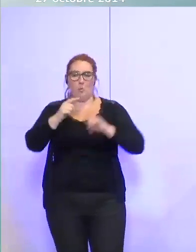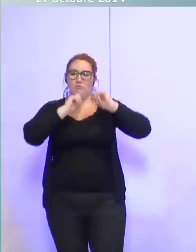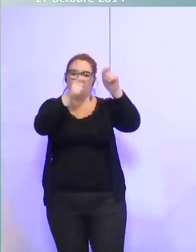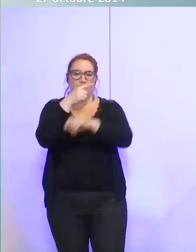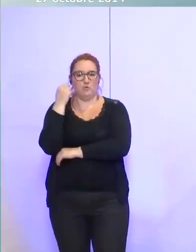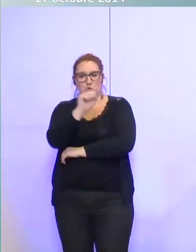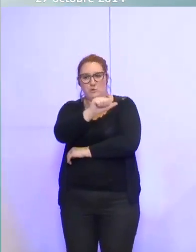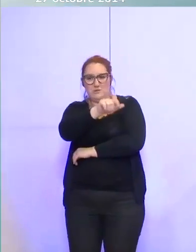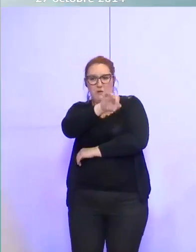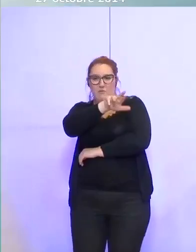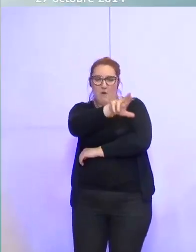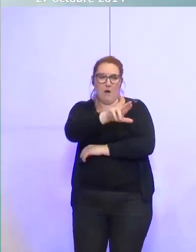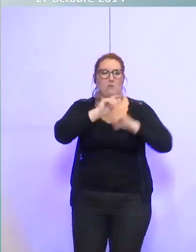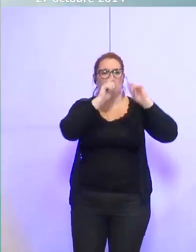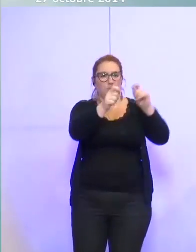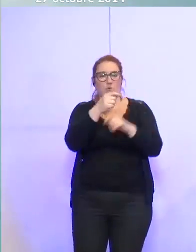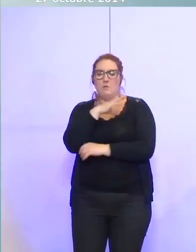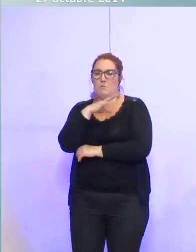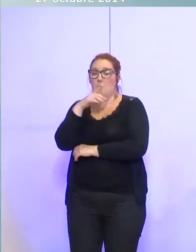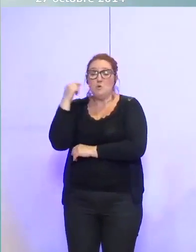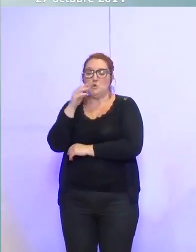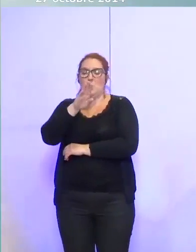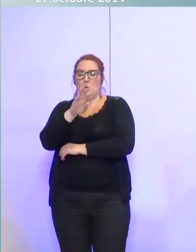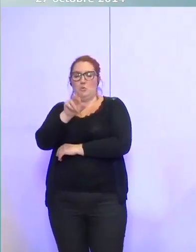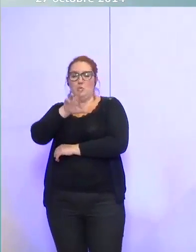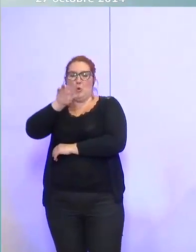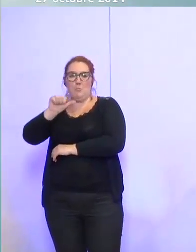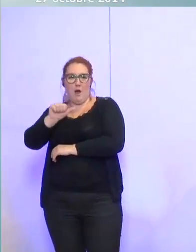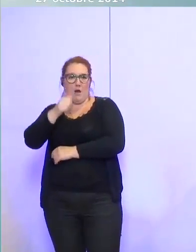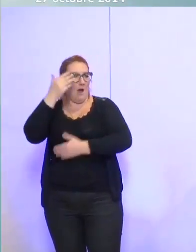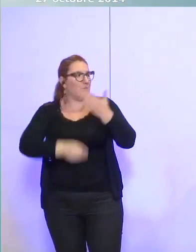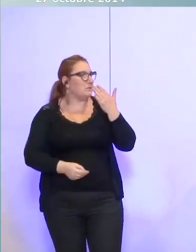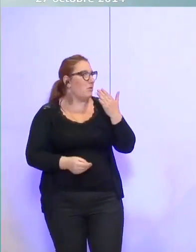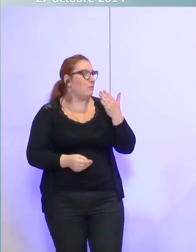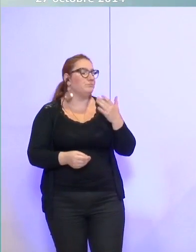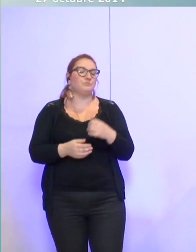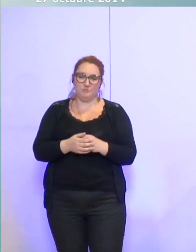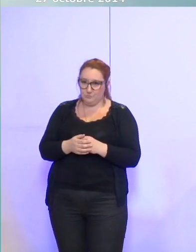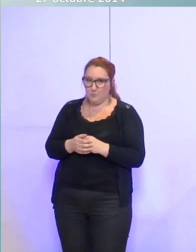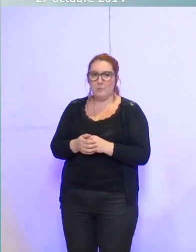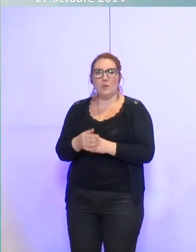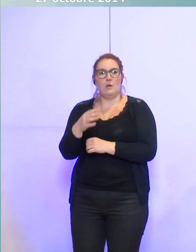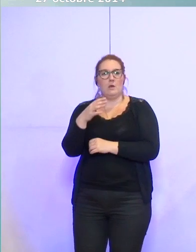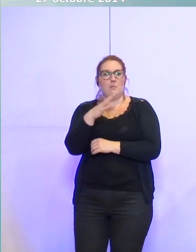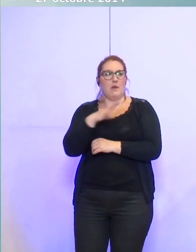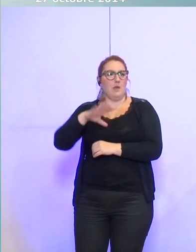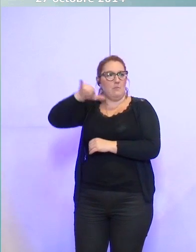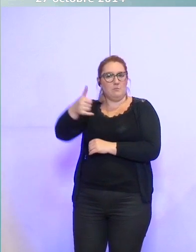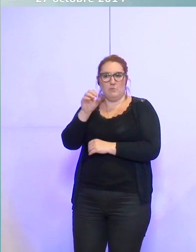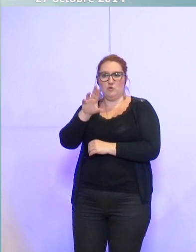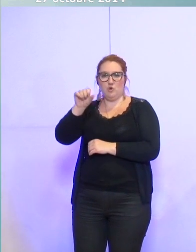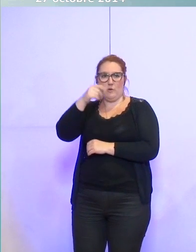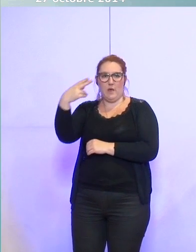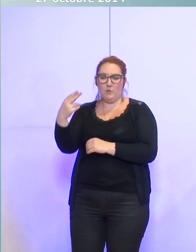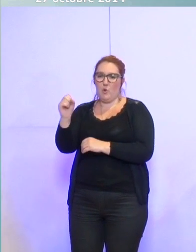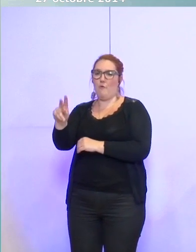Monsieur Safar pour la soirée. Burba Georges, il n'est pas là, absent. Jeanne Jordanov donne pouvoir à Madame